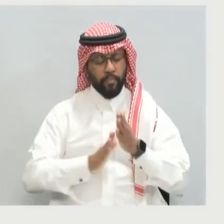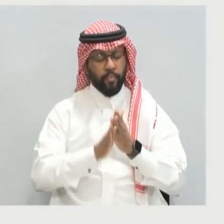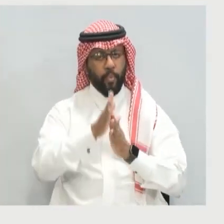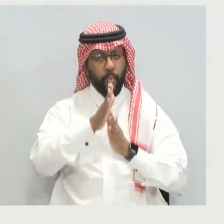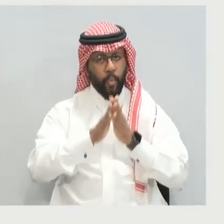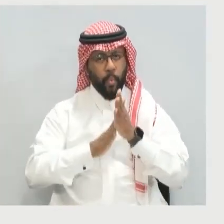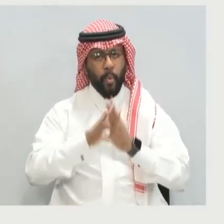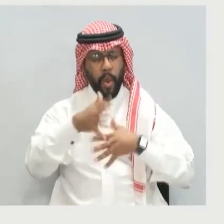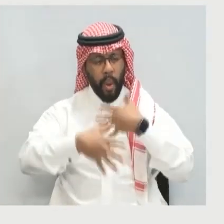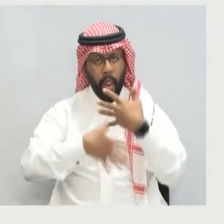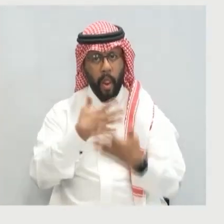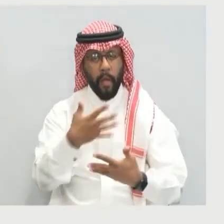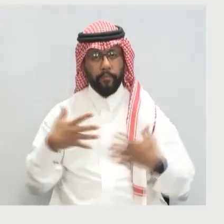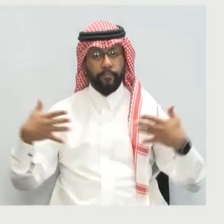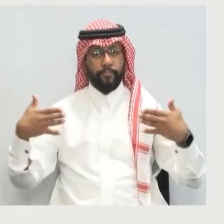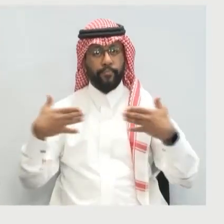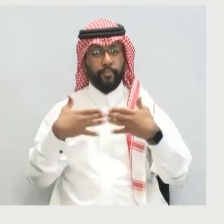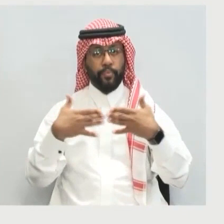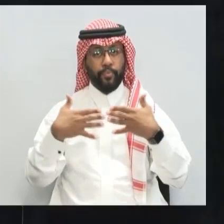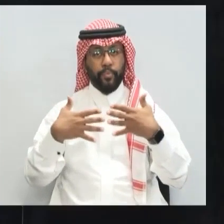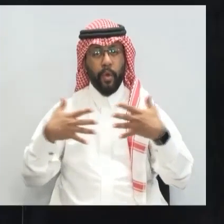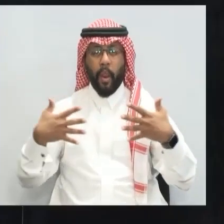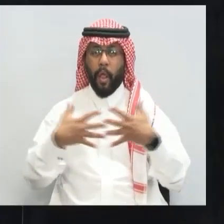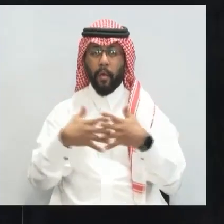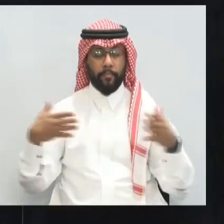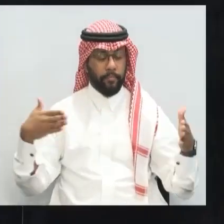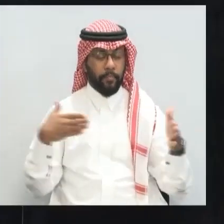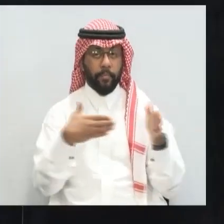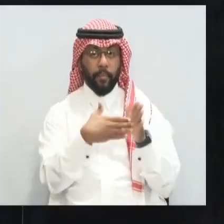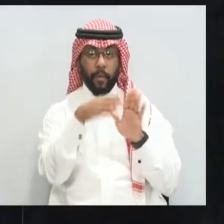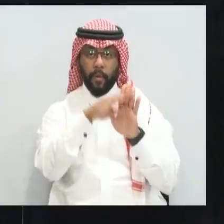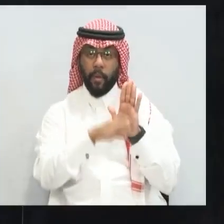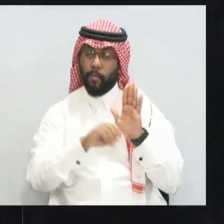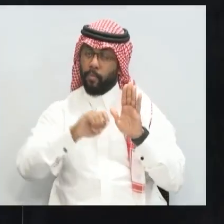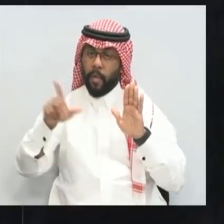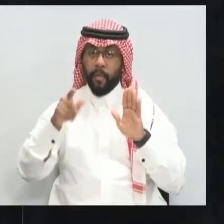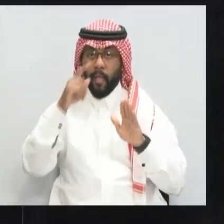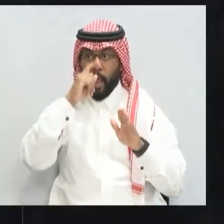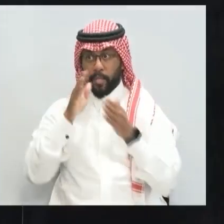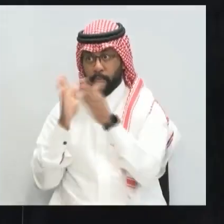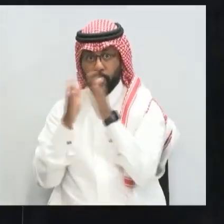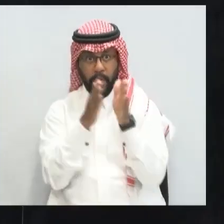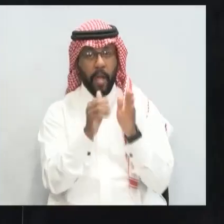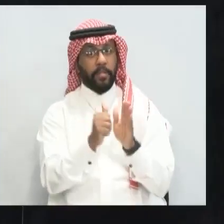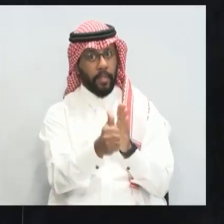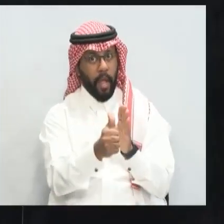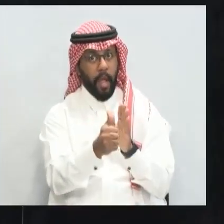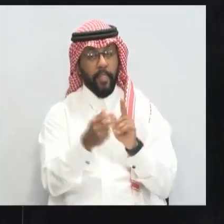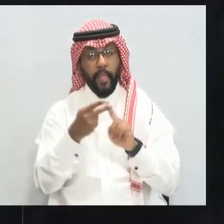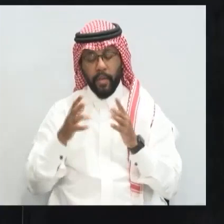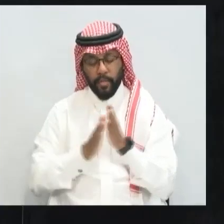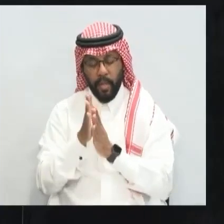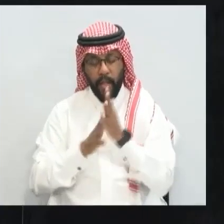لتكوين المعقد المنشط حتى يعطيني النواتج بعد ذلك اذا لابد ان يكون الاتجاه صحيح ولابد ان ان تكون لدي طاقه